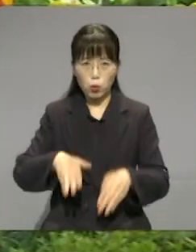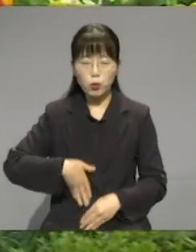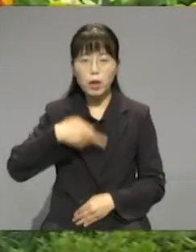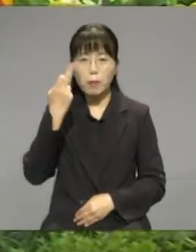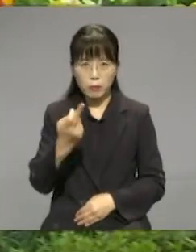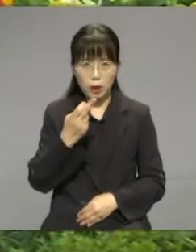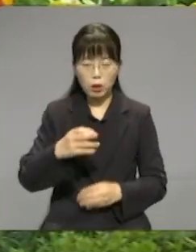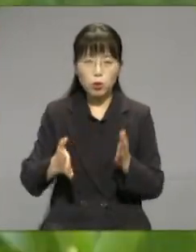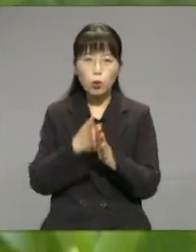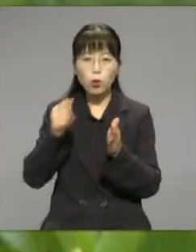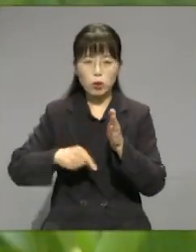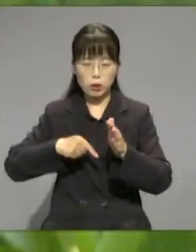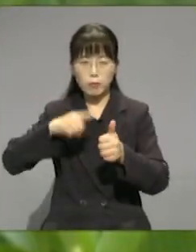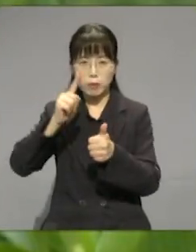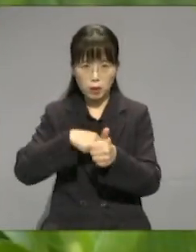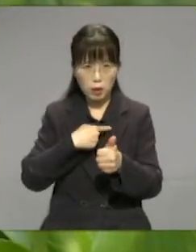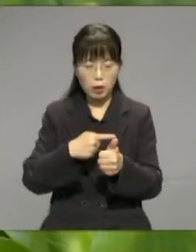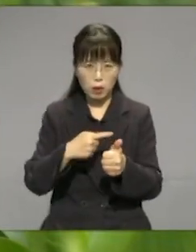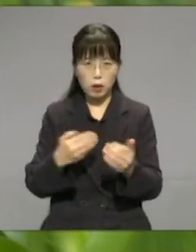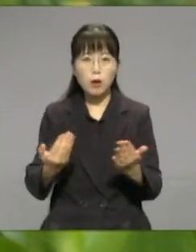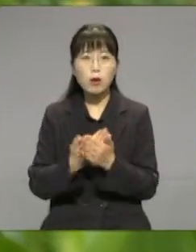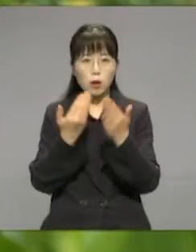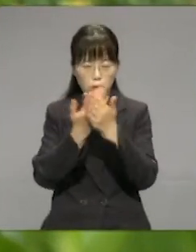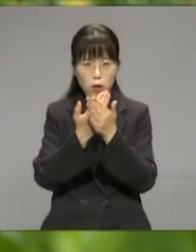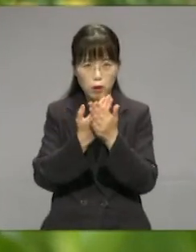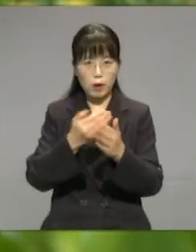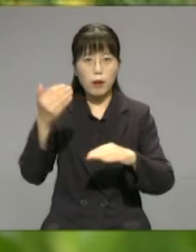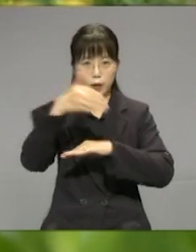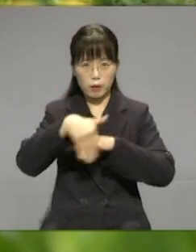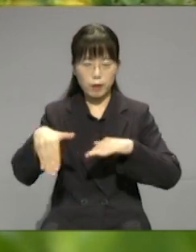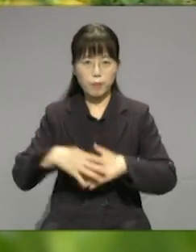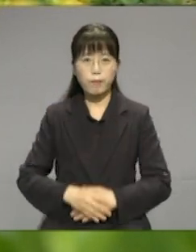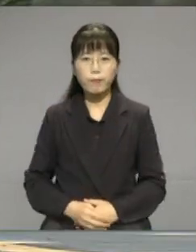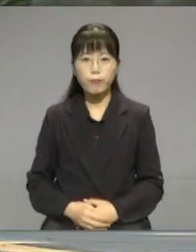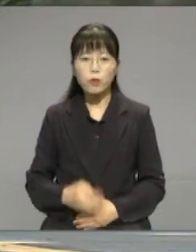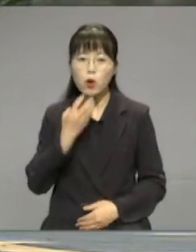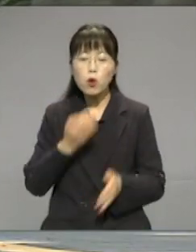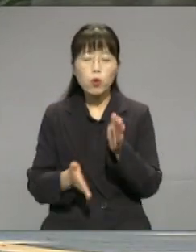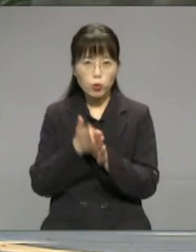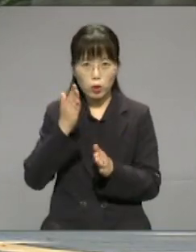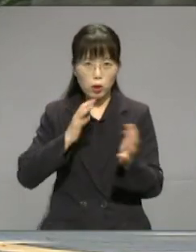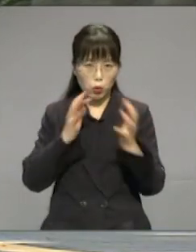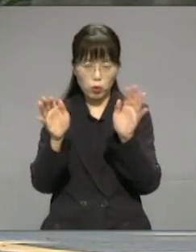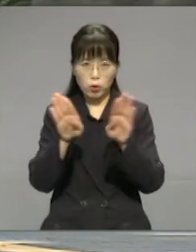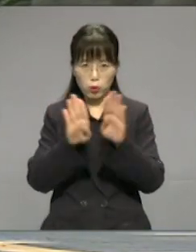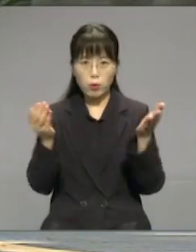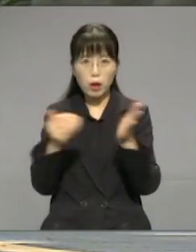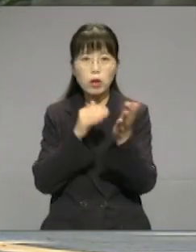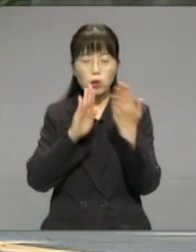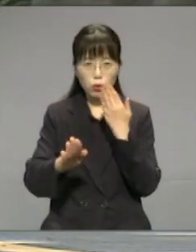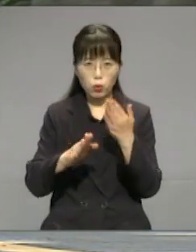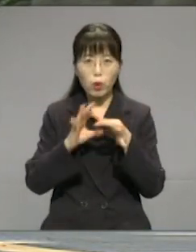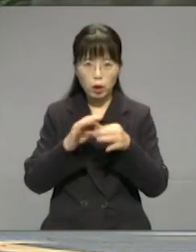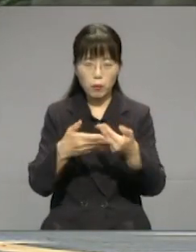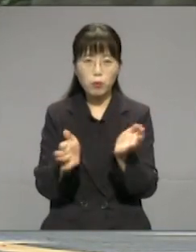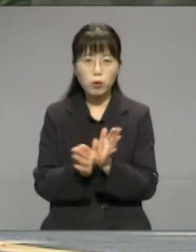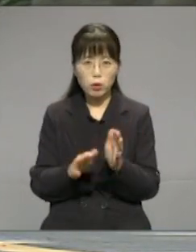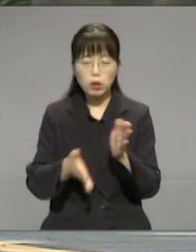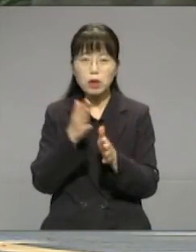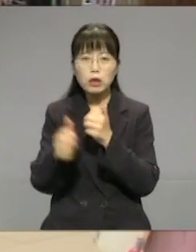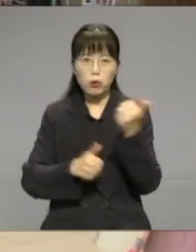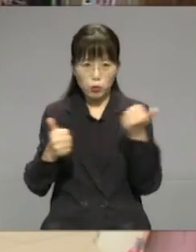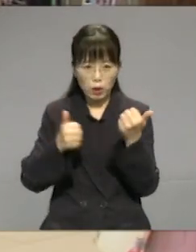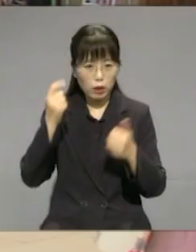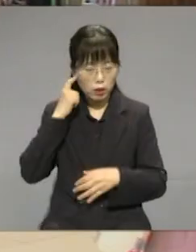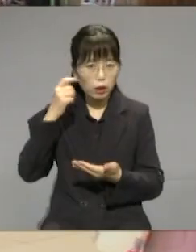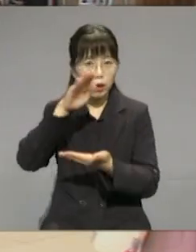남산은 도심 생태환경의 복으로 발돋움시킨다는 계획입니다. 서울시는 공청회 이후 관계 부서 협의와 시의회